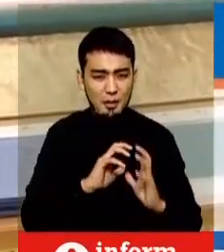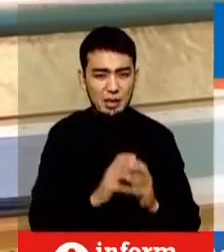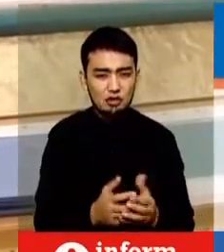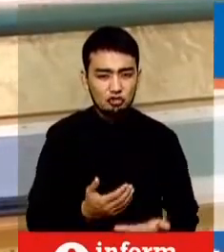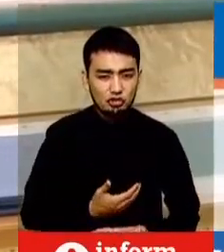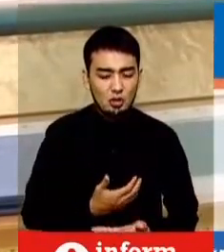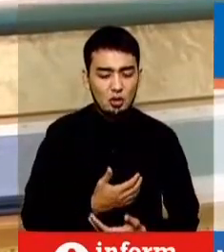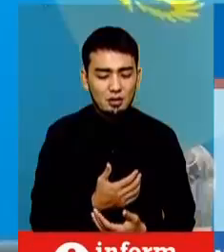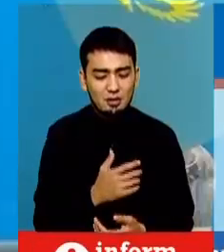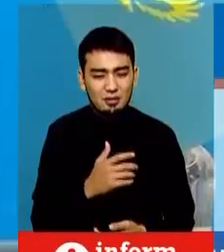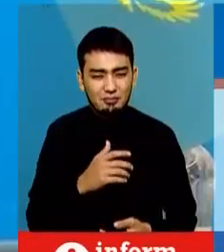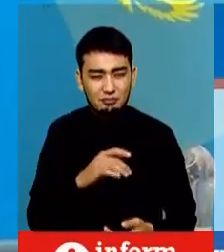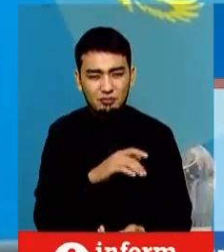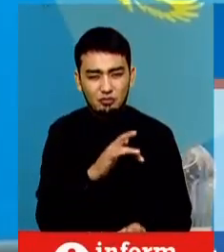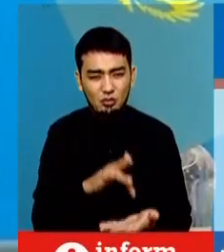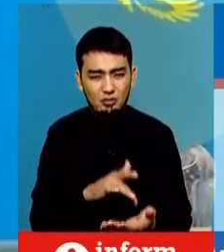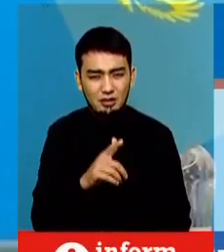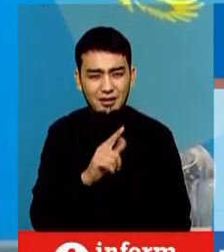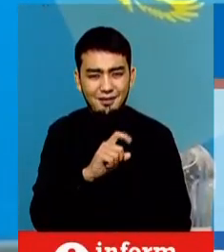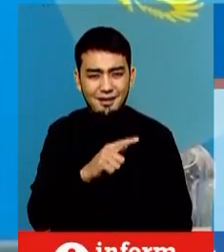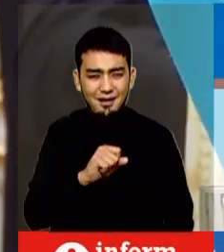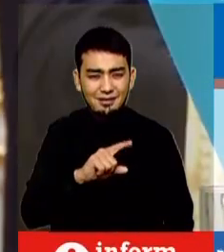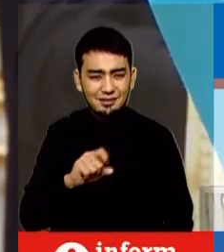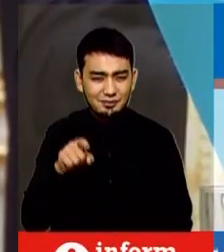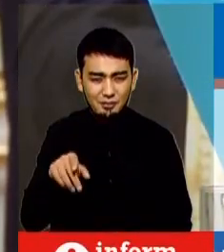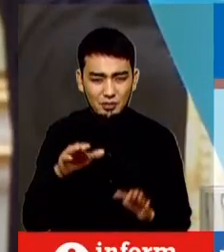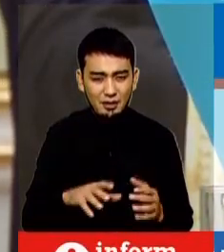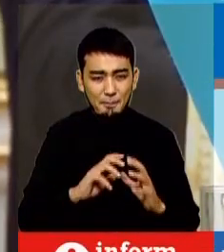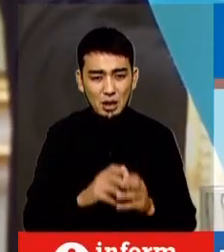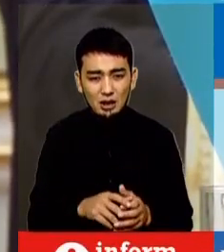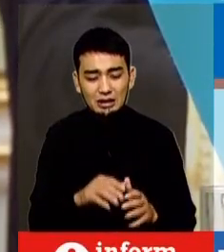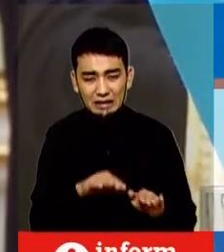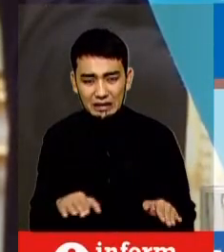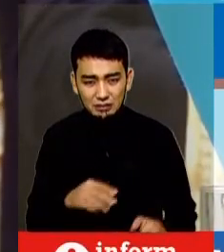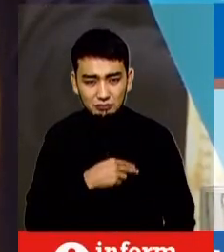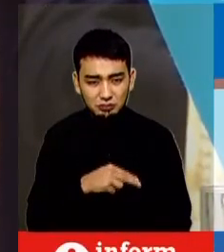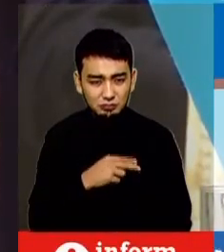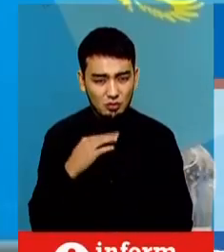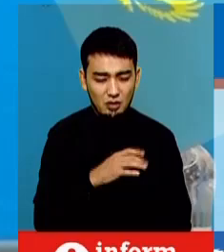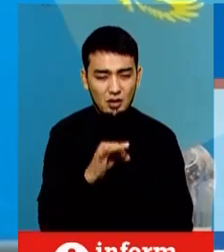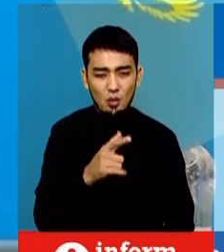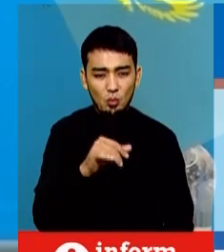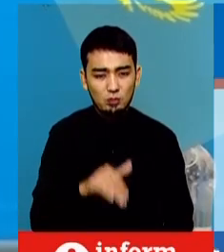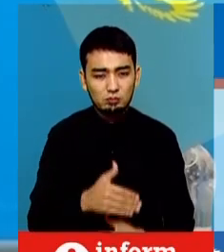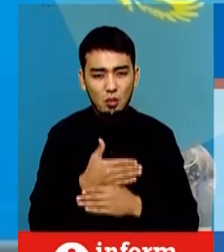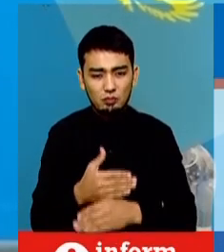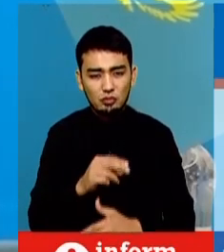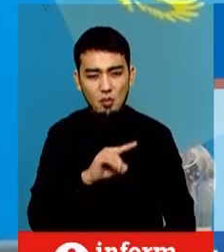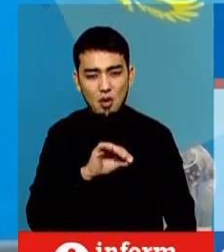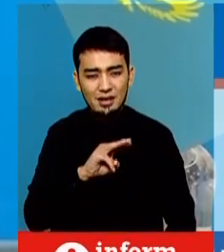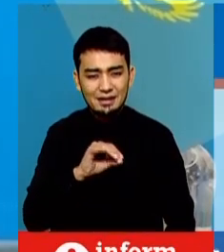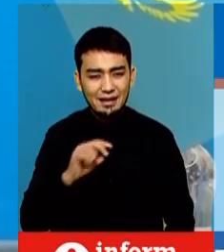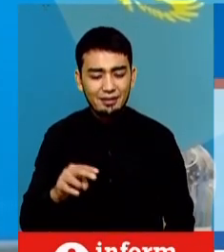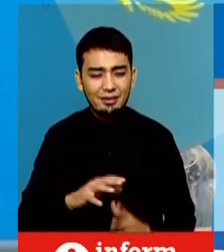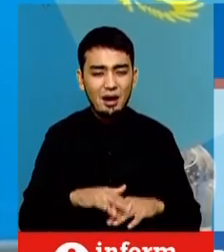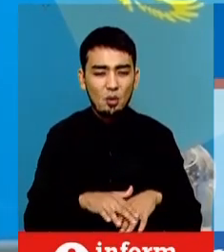жители сектора Газа, особенно дети и пожилые люди. В этой связи я принял решение о предоставлении гуманитарной помощи палестинскому народу